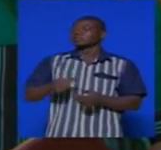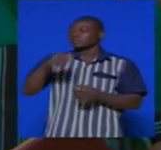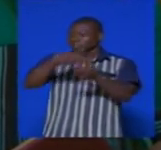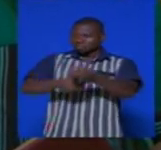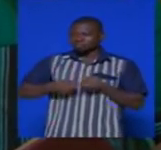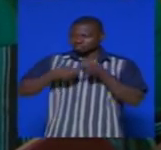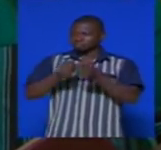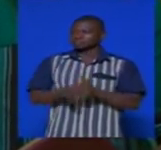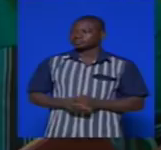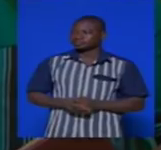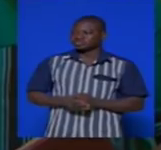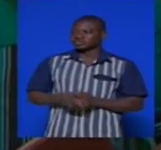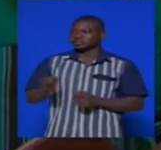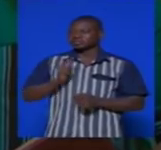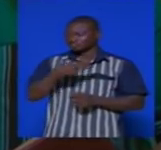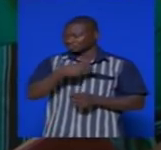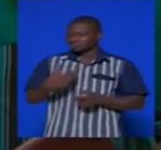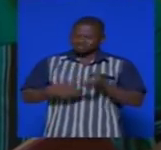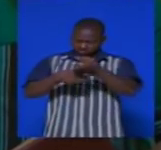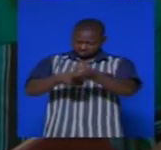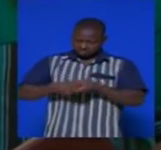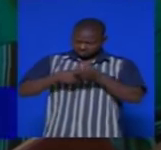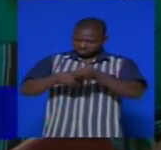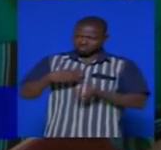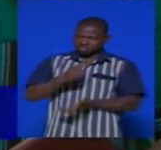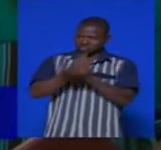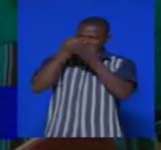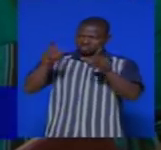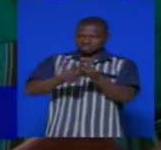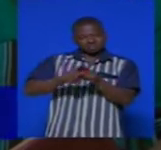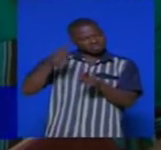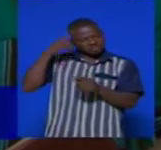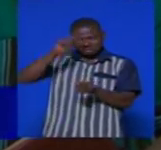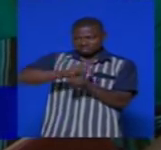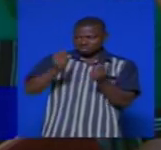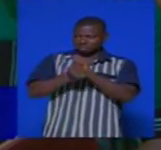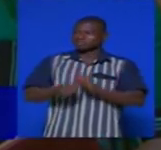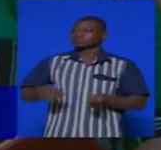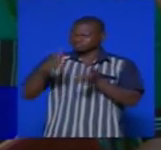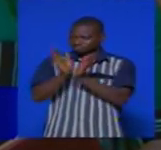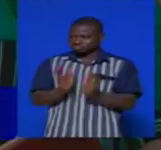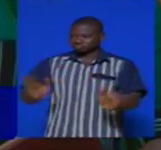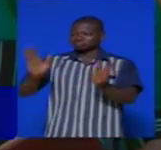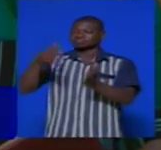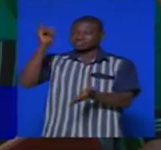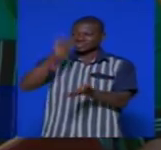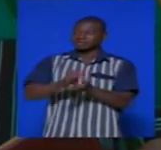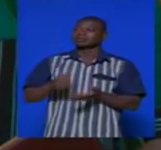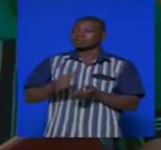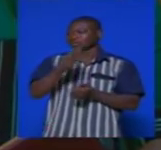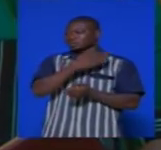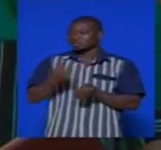secteur de l'agriculture pour une transformation effective de cette agriculture et également notre